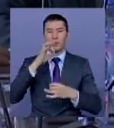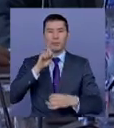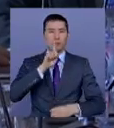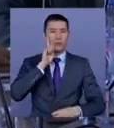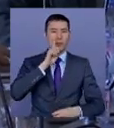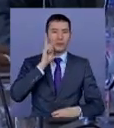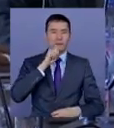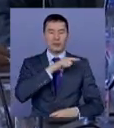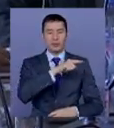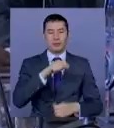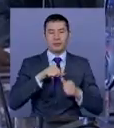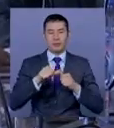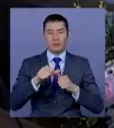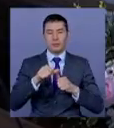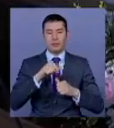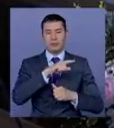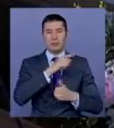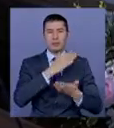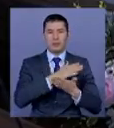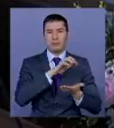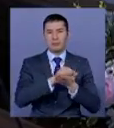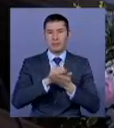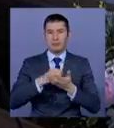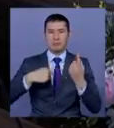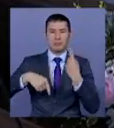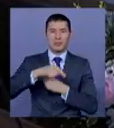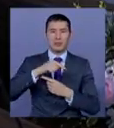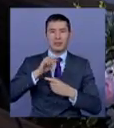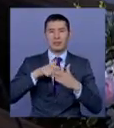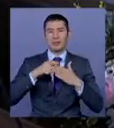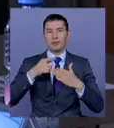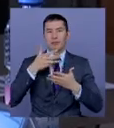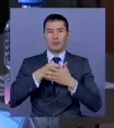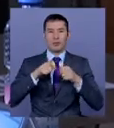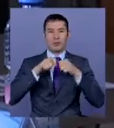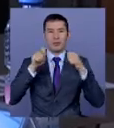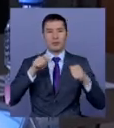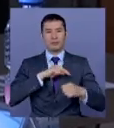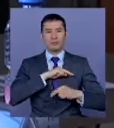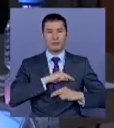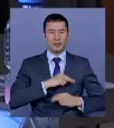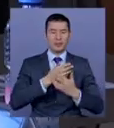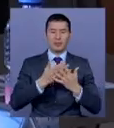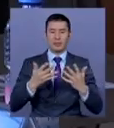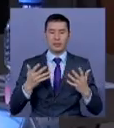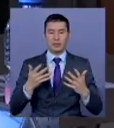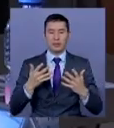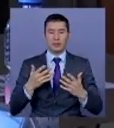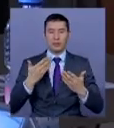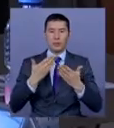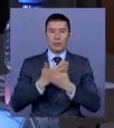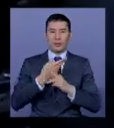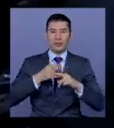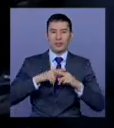оқыған жастар, тәжірибелі бизнесмендер, мемлекеттік емес ұйым мүшелерінің ұсыныстары тыңдалды. Өзекті деген мәселенің бірі жаңа стартаптарға